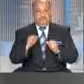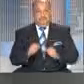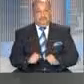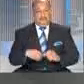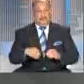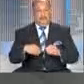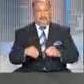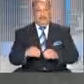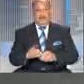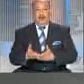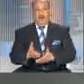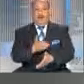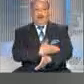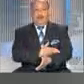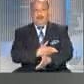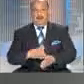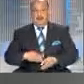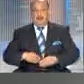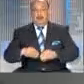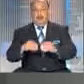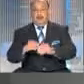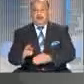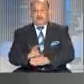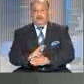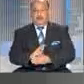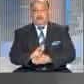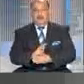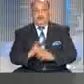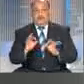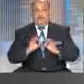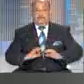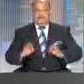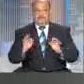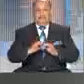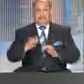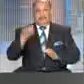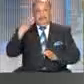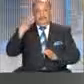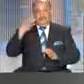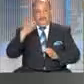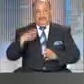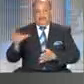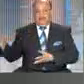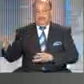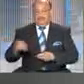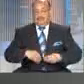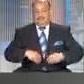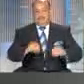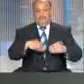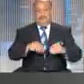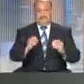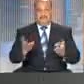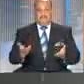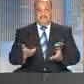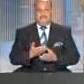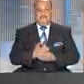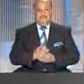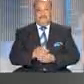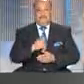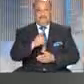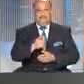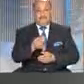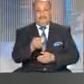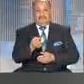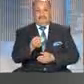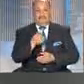وتقوم بالإجراءات اللازمة مع المورد هذايا. السؤال المشروع هنا، هل تتم مراقبة هذه البذور